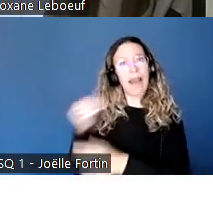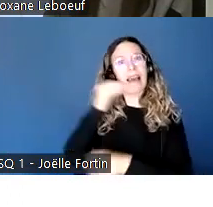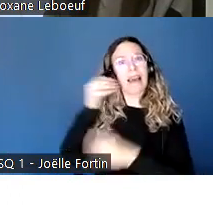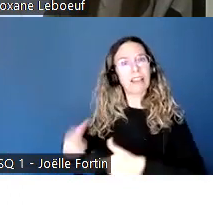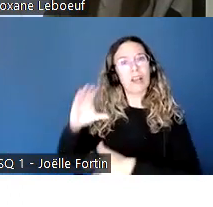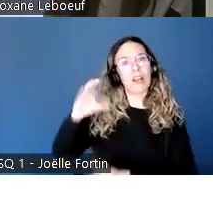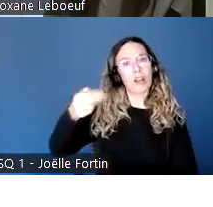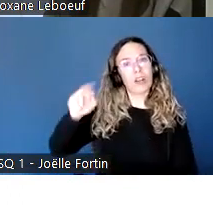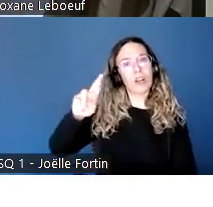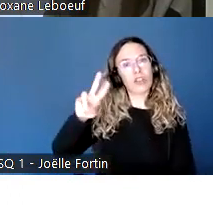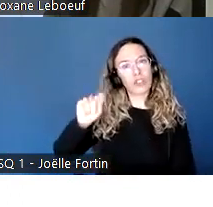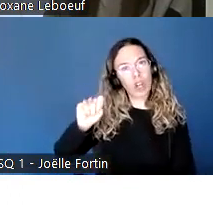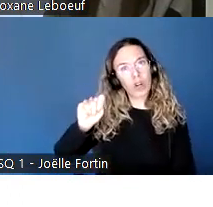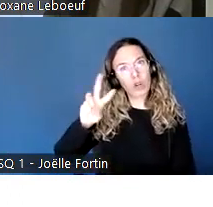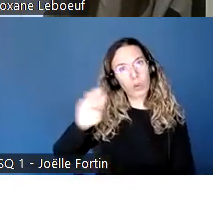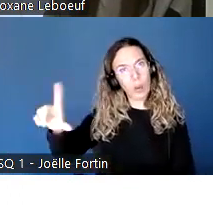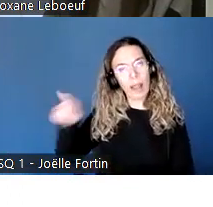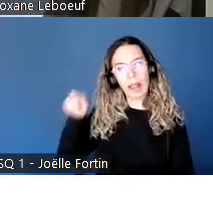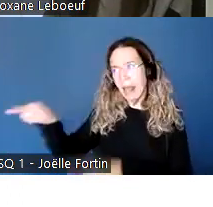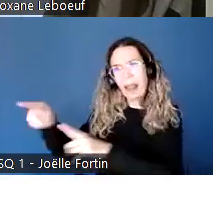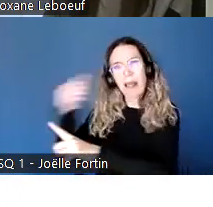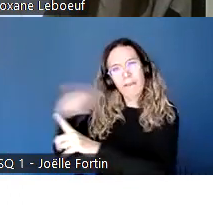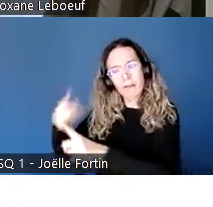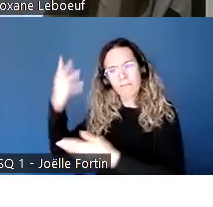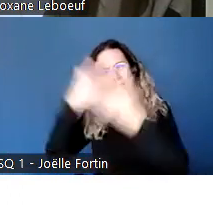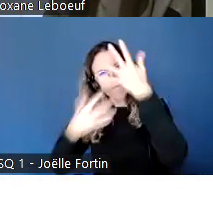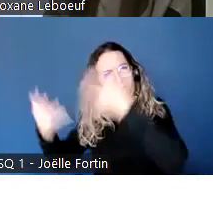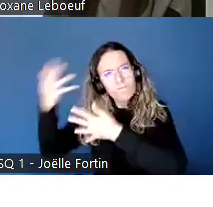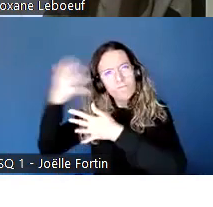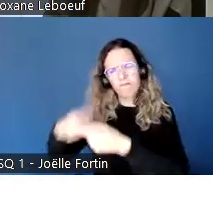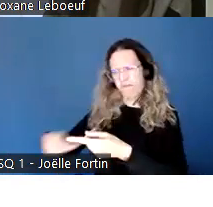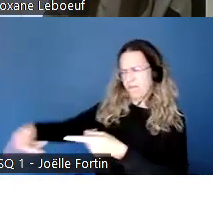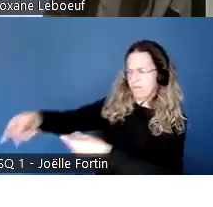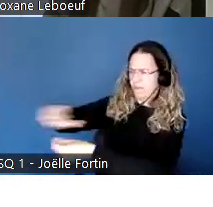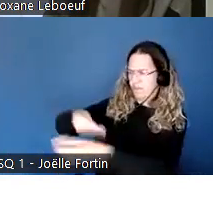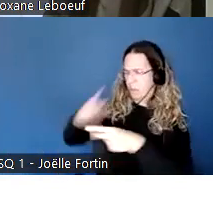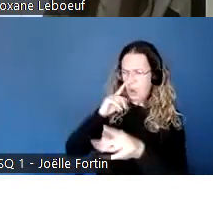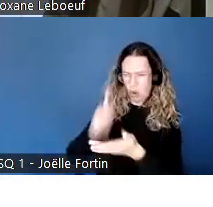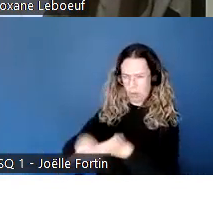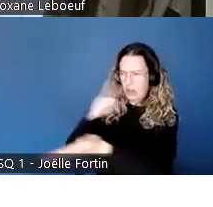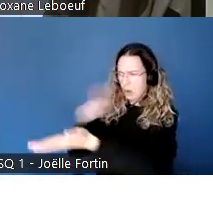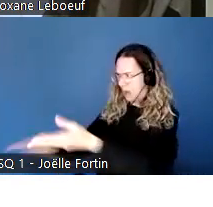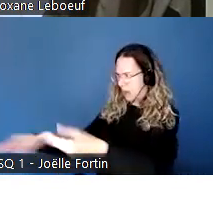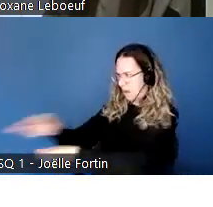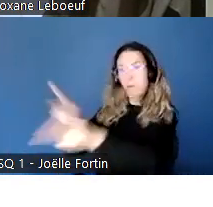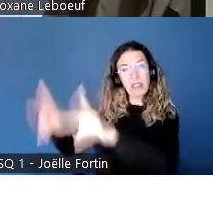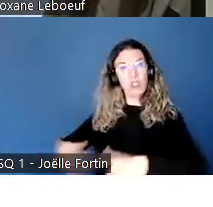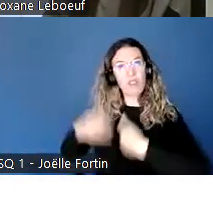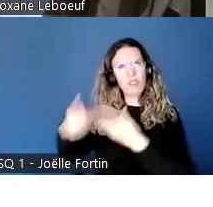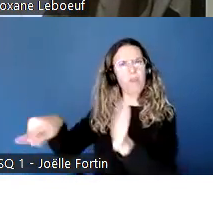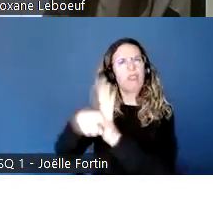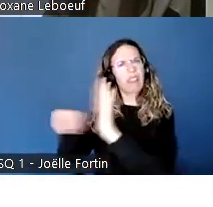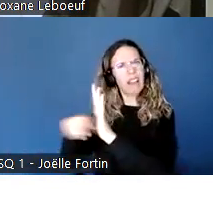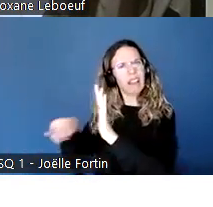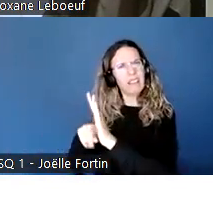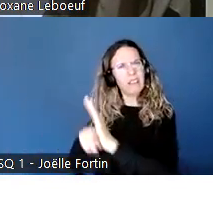résidence Chartwell qui est préoccupée par des interactions négatives qu'elle observe entre résidents. Je vais